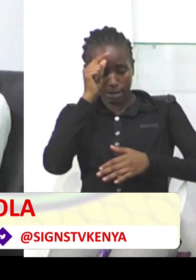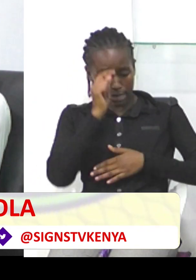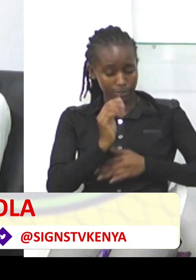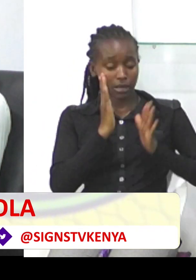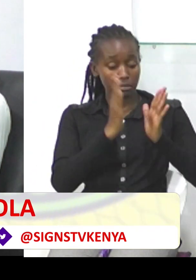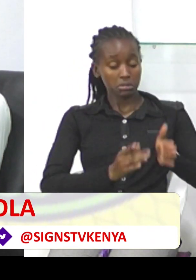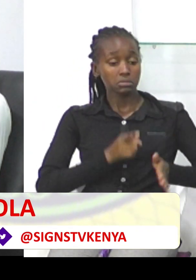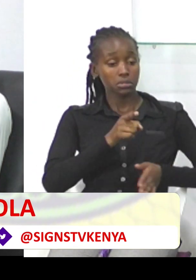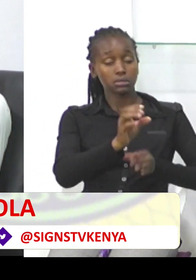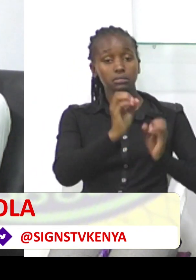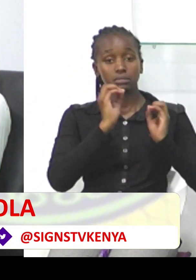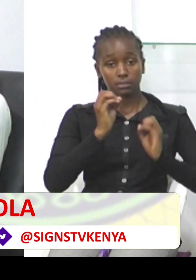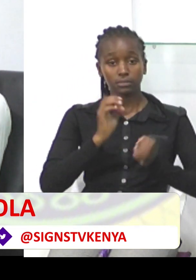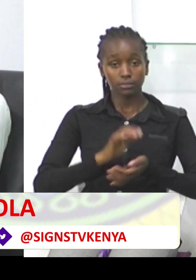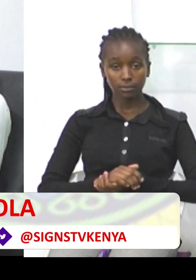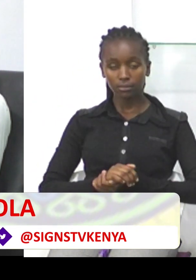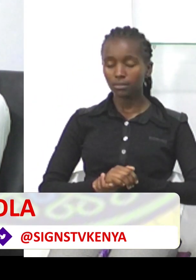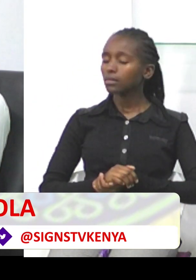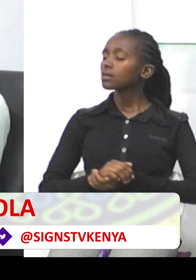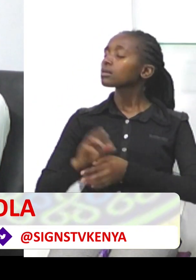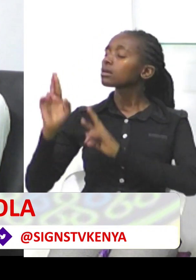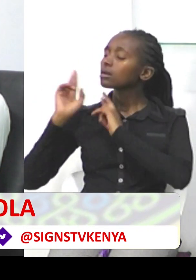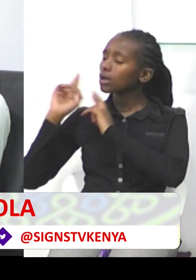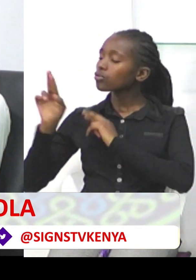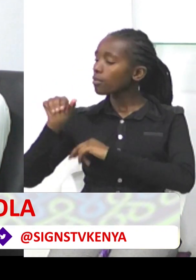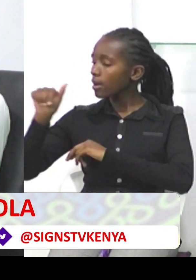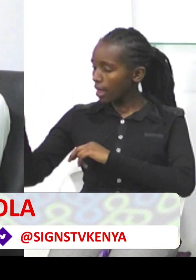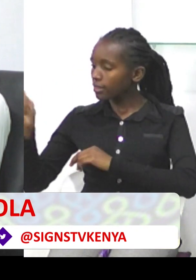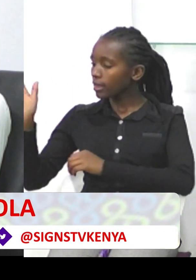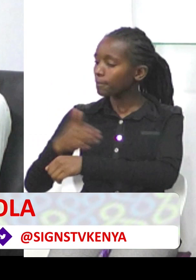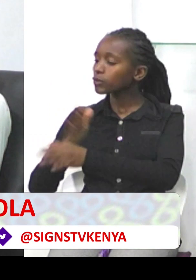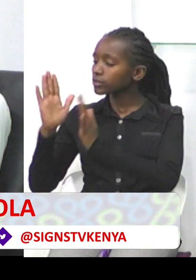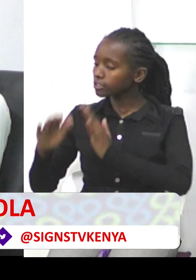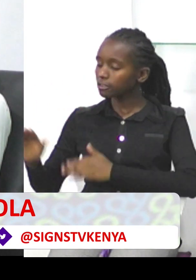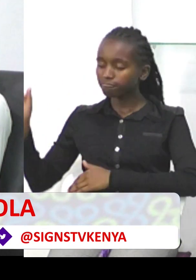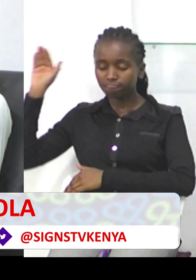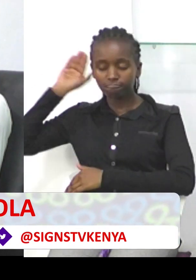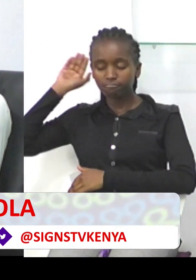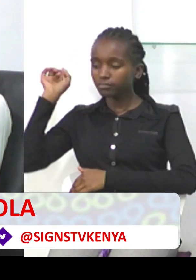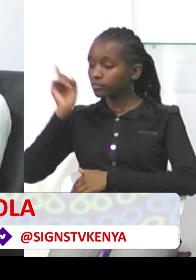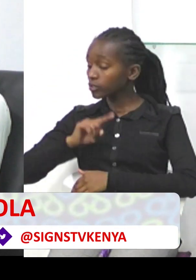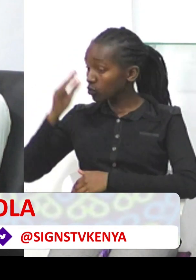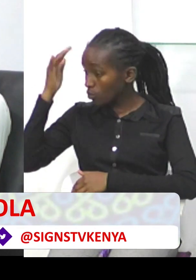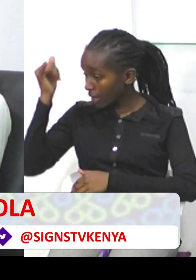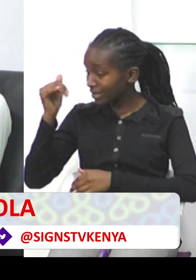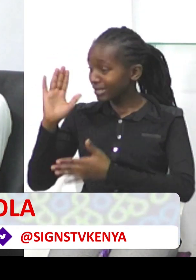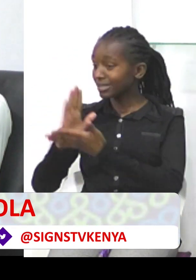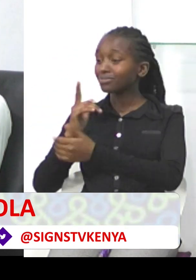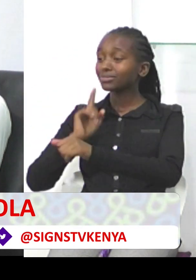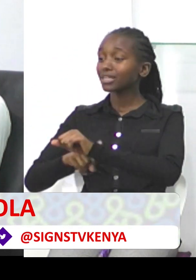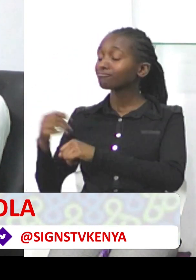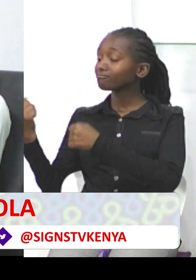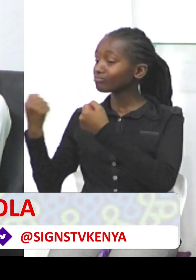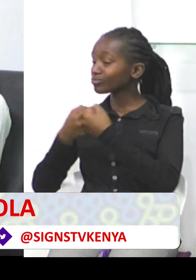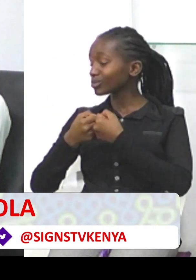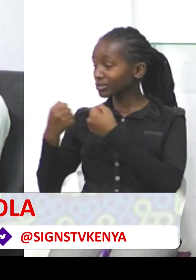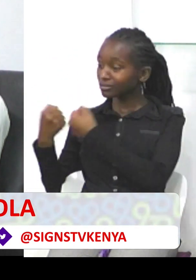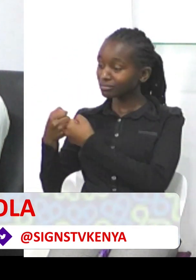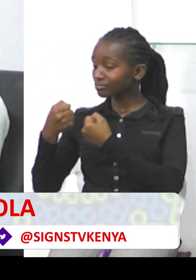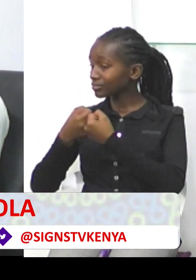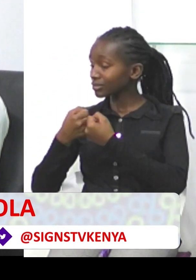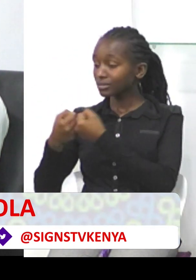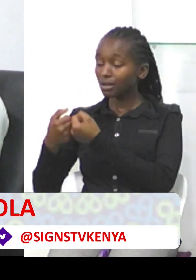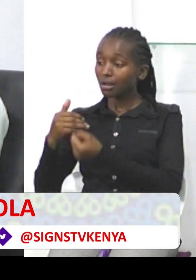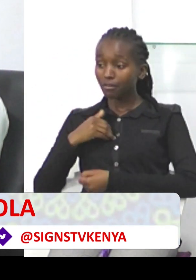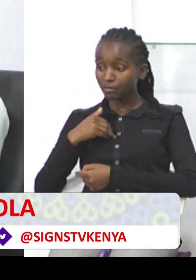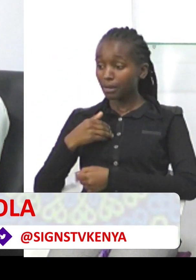Wow. Hapo mbaji wanatusikiza. Mbaji hapo wanatusikiza because hii kusema competition, unajua